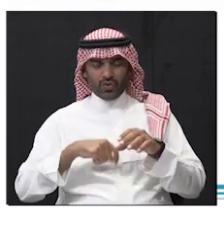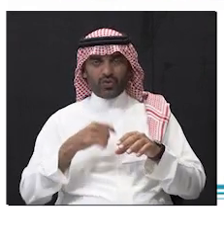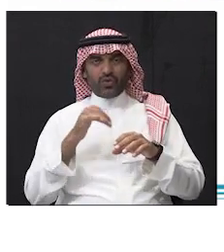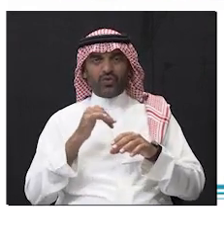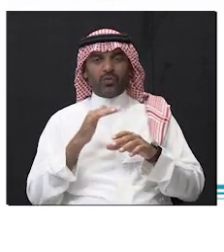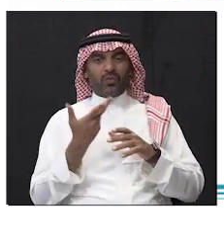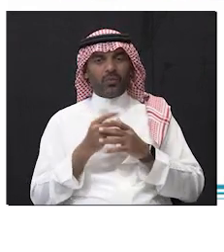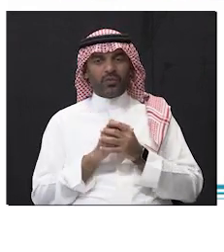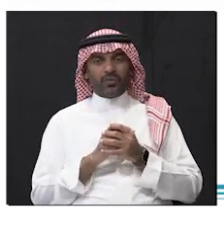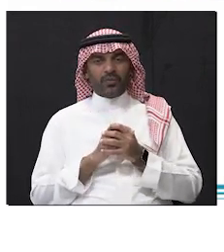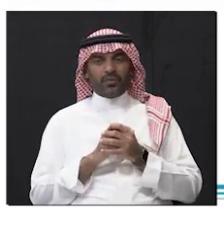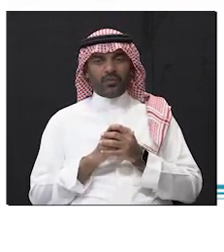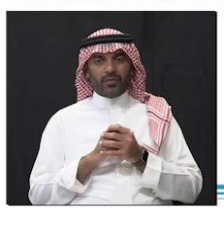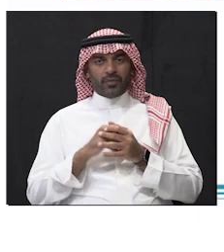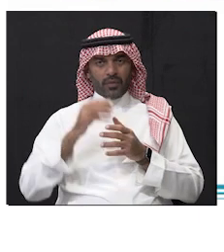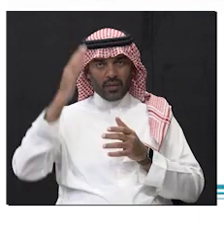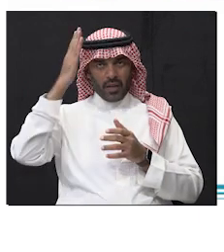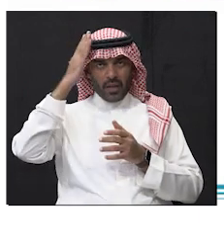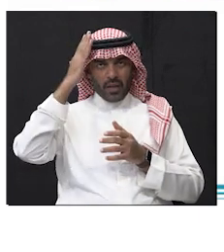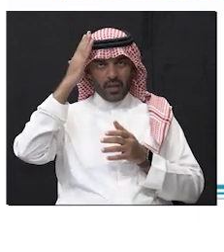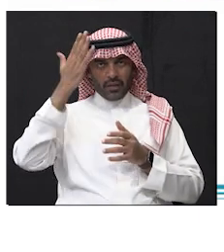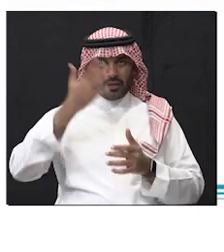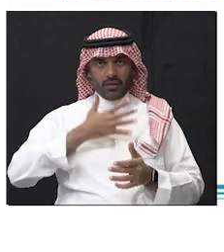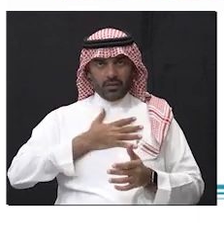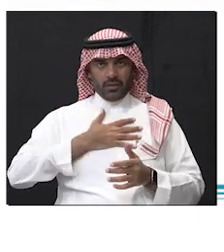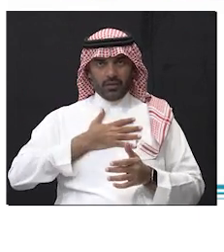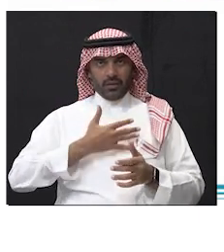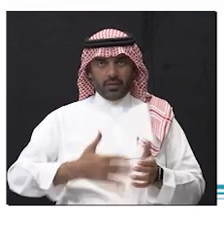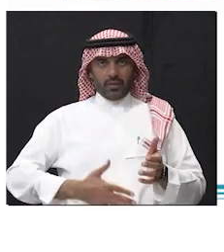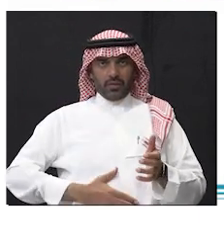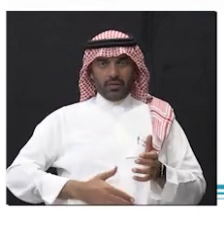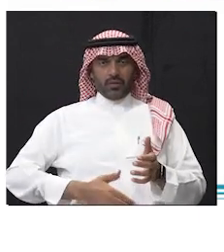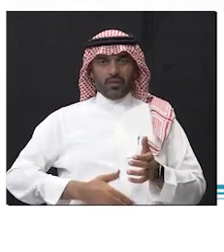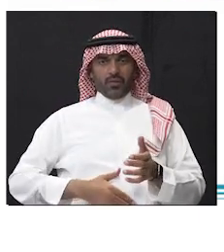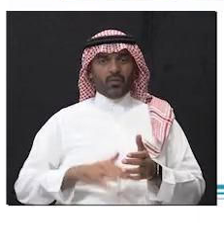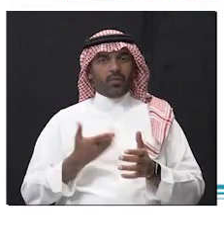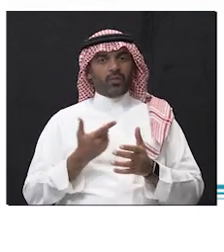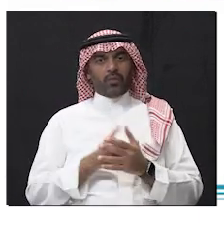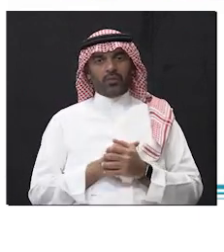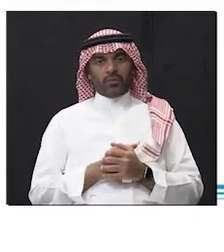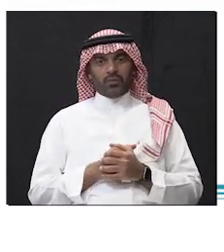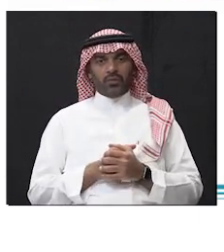يتكون جسمها من ثلاثة مناطق: الرأس والصدر والبطن.